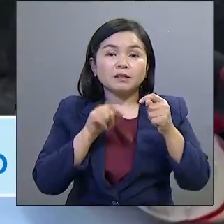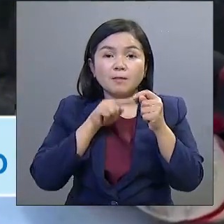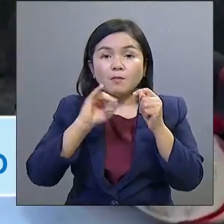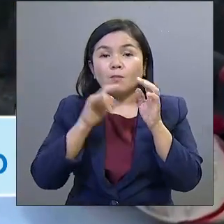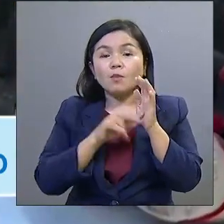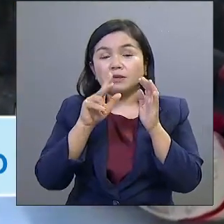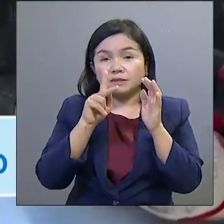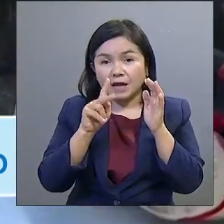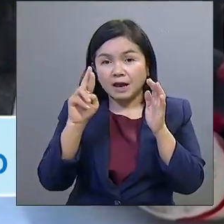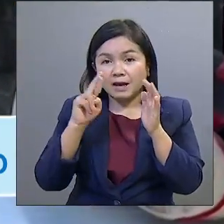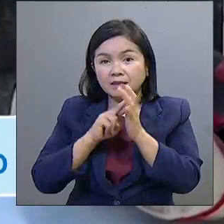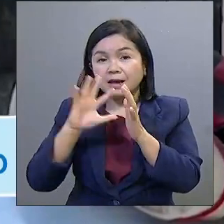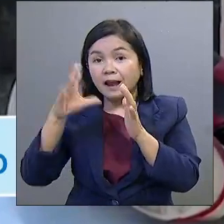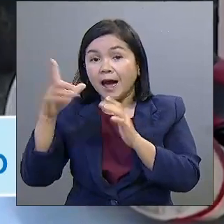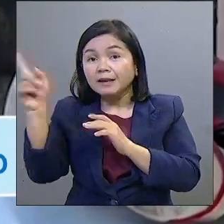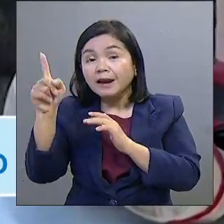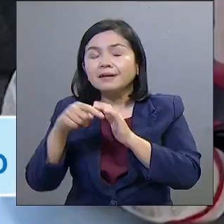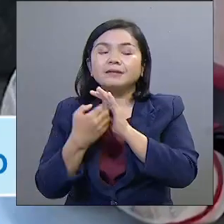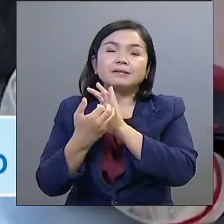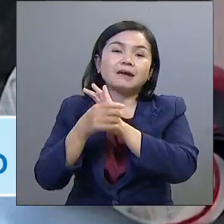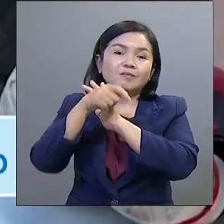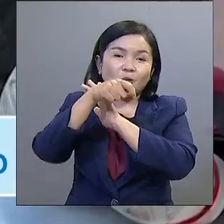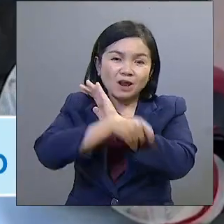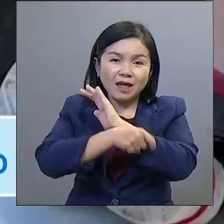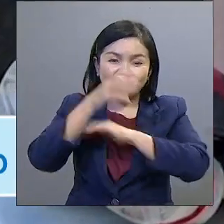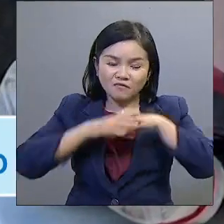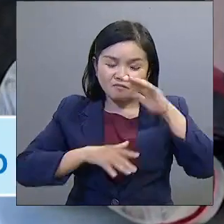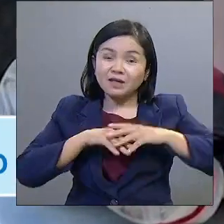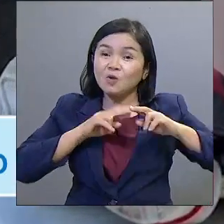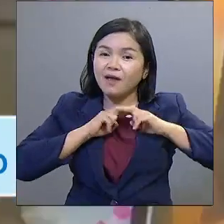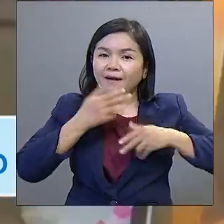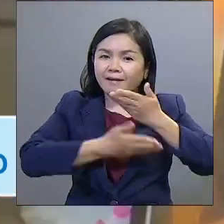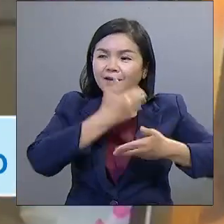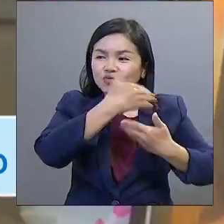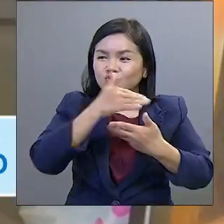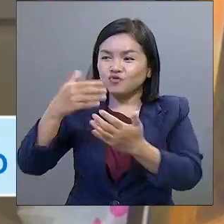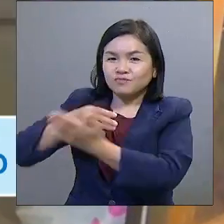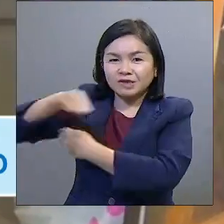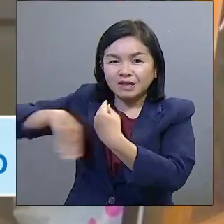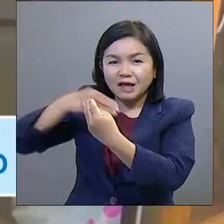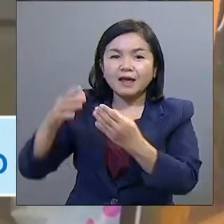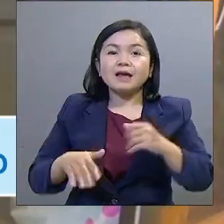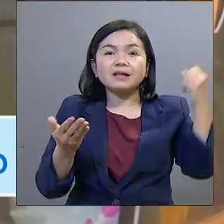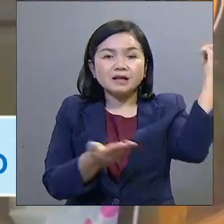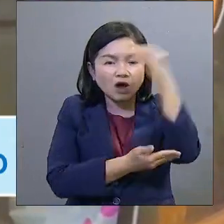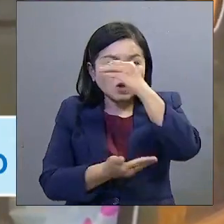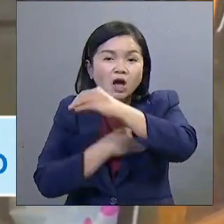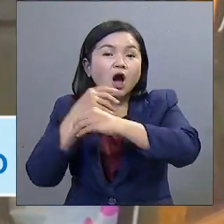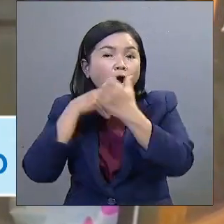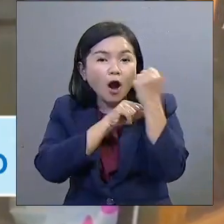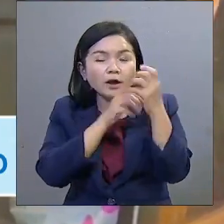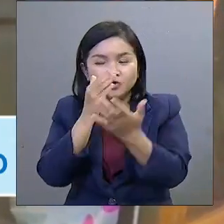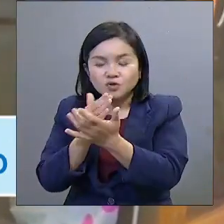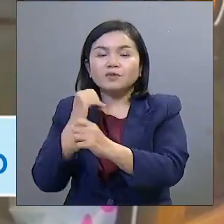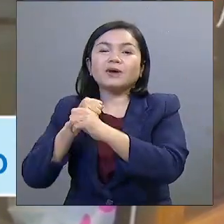ราดอำเภอจักราดจังหวัดนครราชสีมาที่ได้ทำออกมาเพื่อส่งขายสร้างรายได้เสริมจากอาชีพรับจ้างตัดอ้อยครับคุณธานีเนี่ยเล่าให้ฟังว่